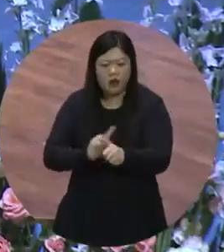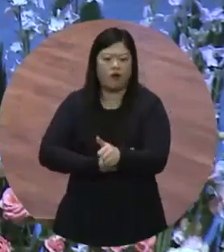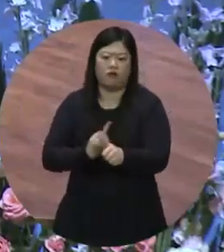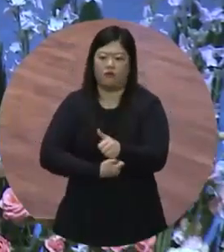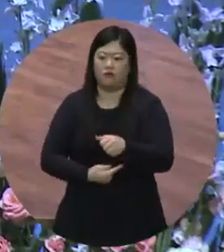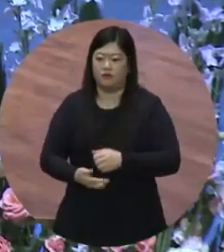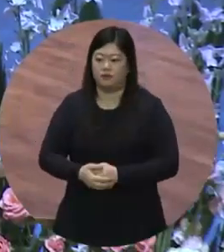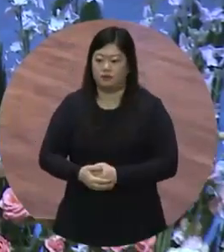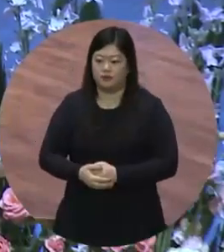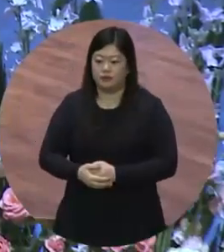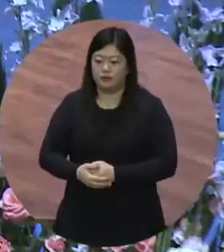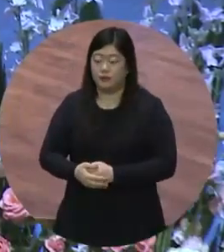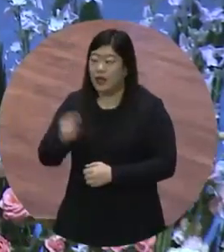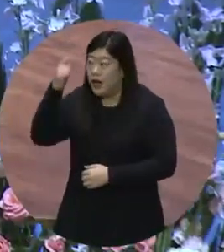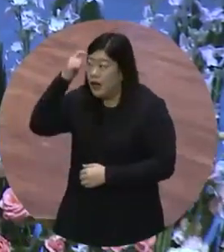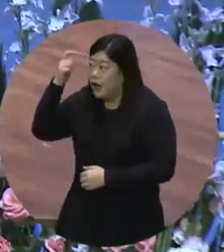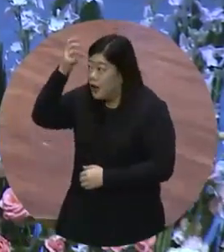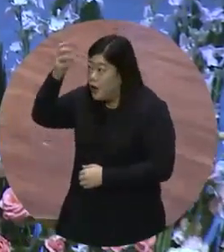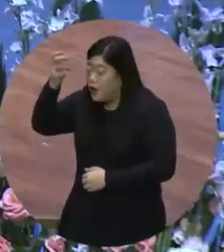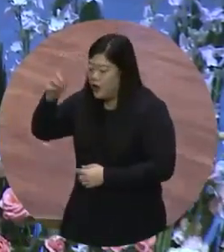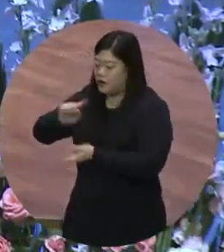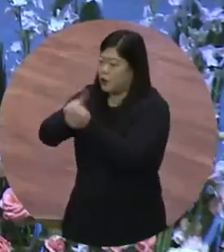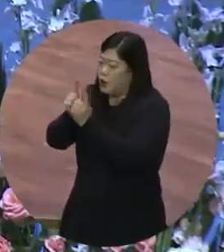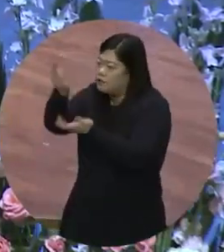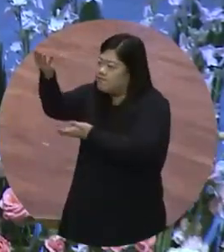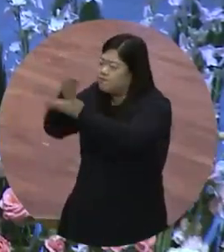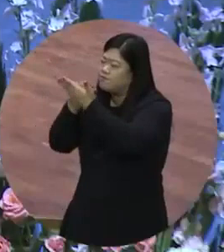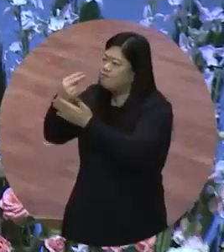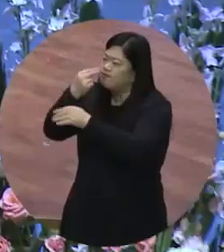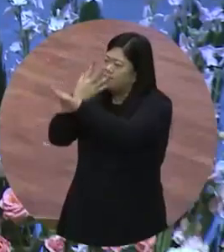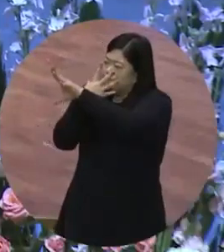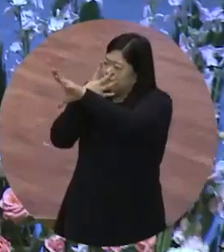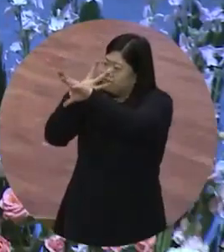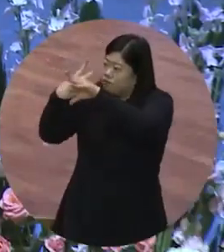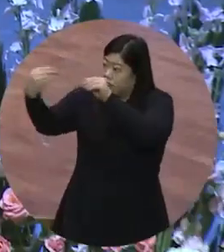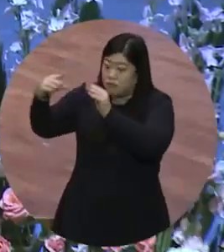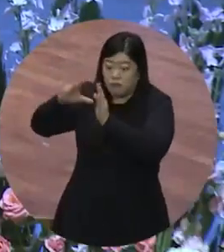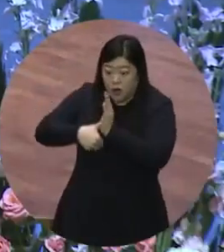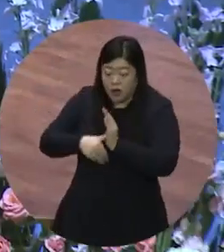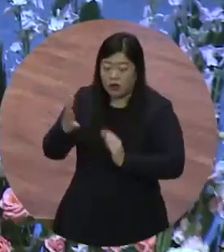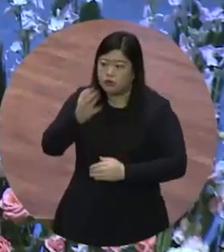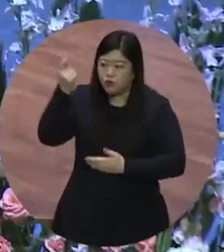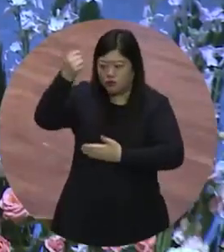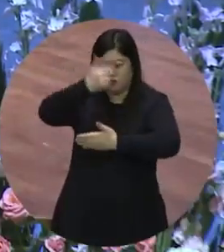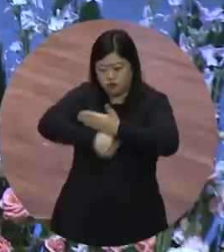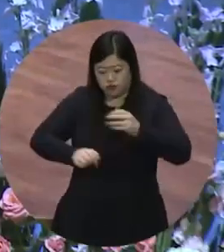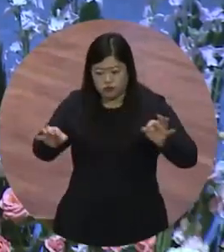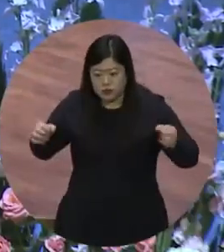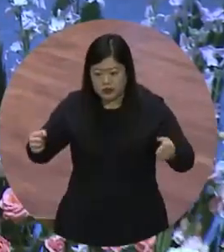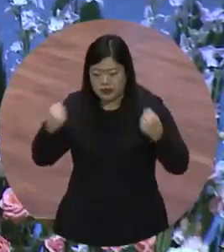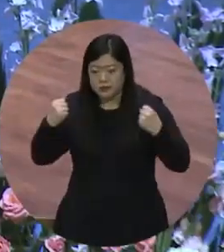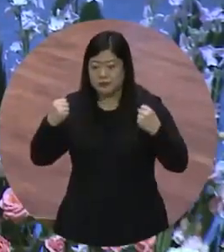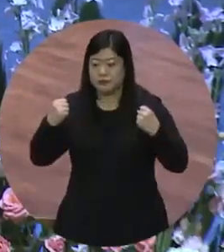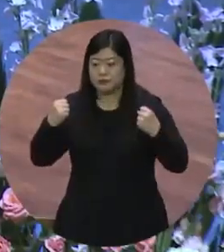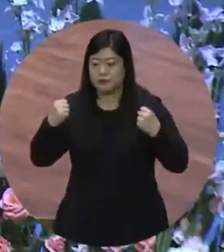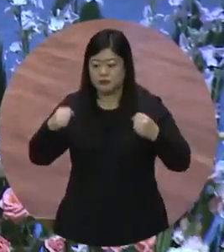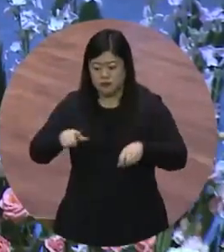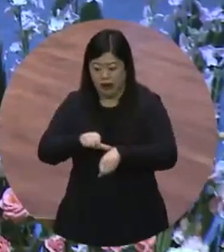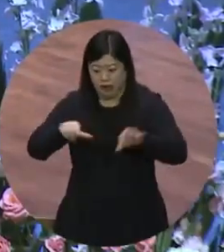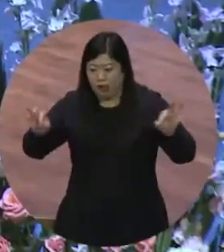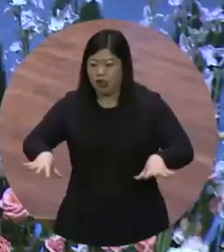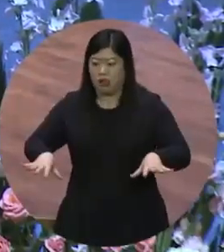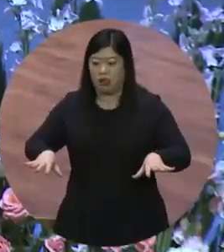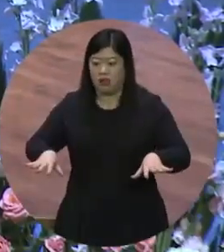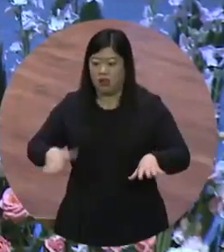호흡이 되어질 때, 성령 안에 있는 성령과 호흡이 되어질 때 생명력 있는 능력 있는 삶을 산다.